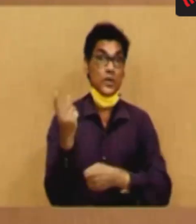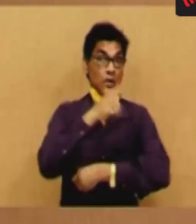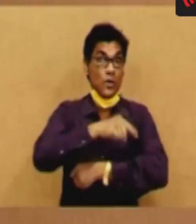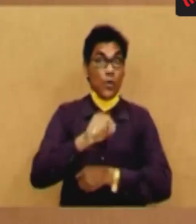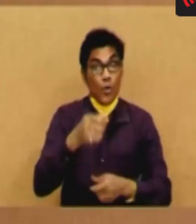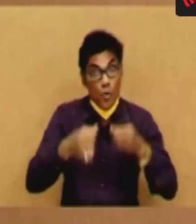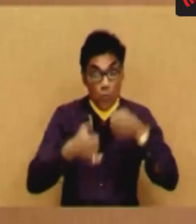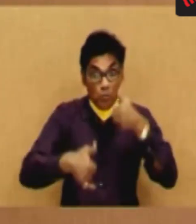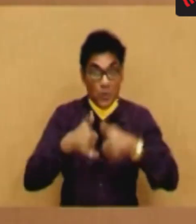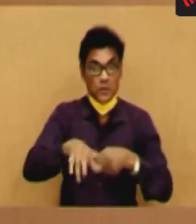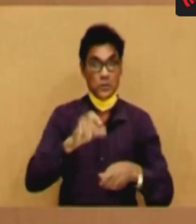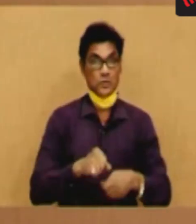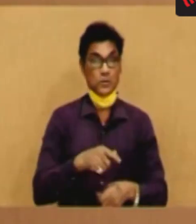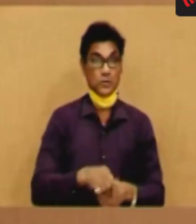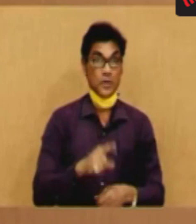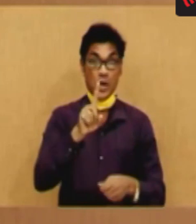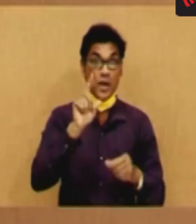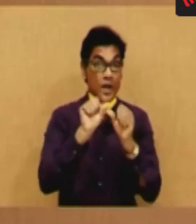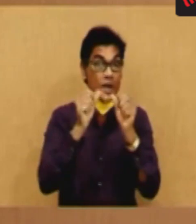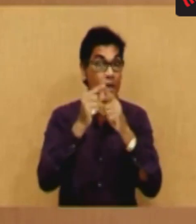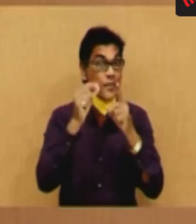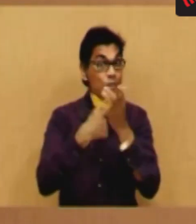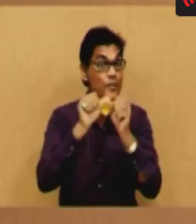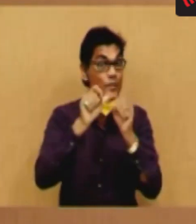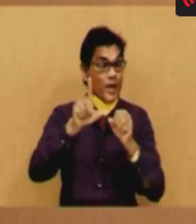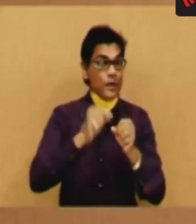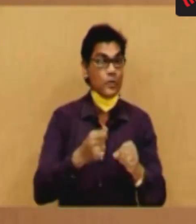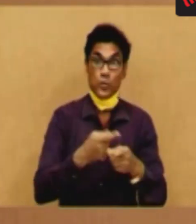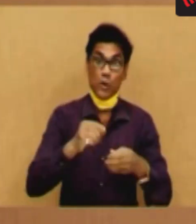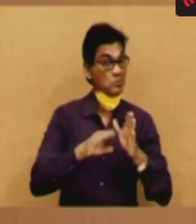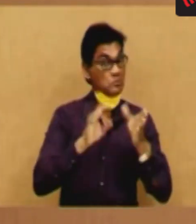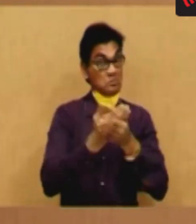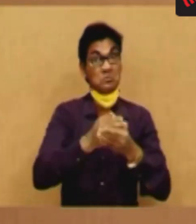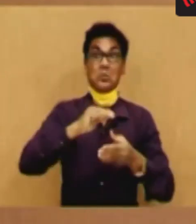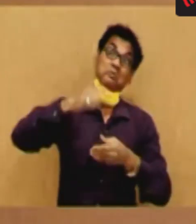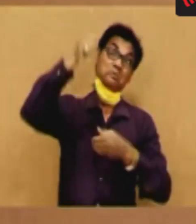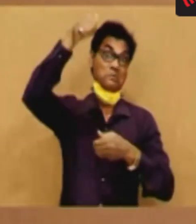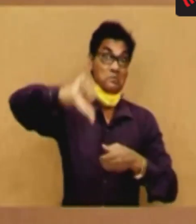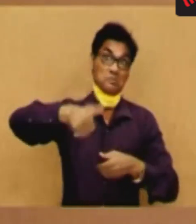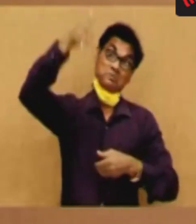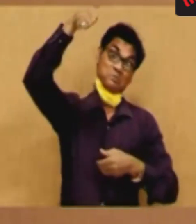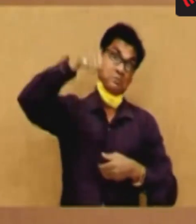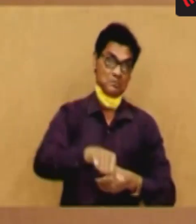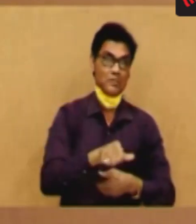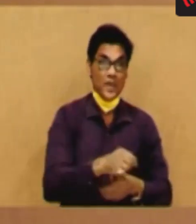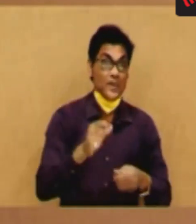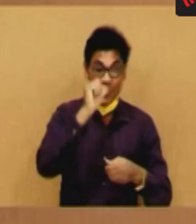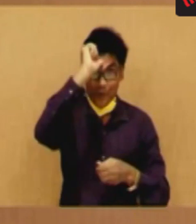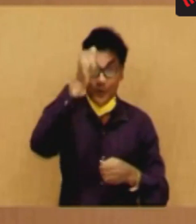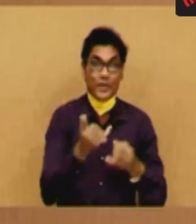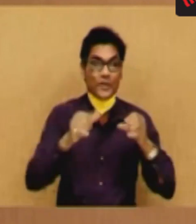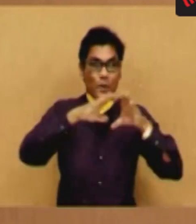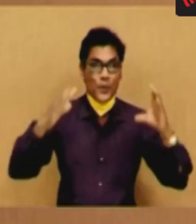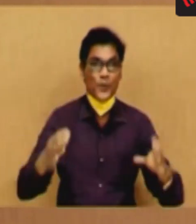29 अप्रैल रो कथा 29 अप्रैल दिन दिन को 1000 परीक्षा करी रेकॉर्ड सृष्टि करी थी संस्था भारतीय जीव